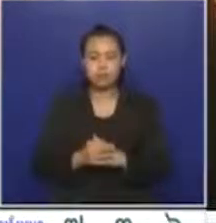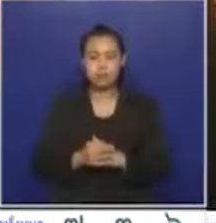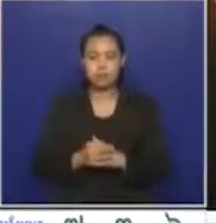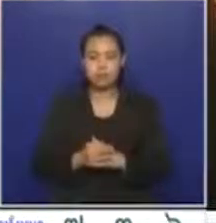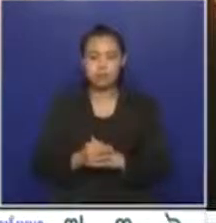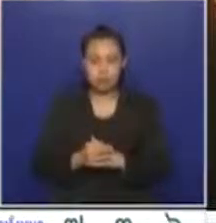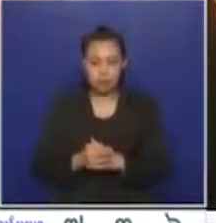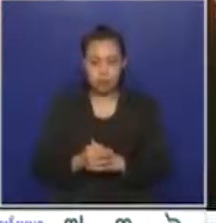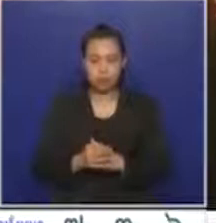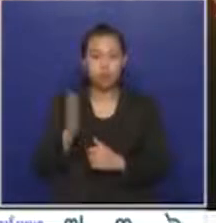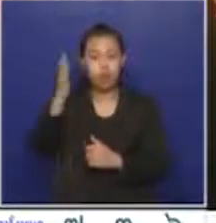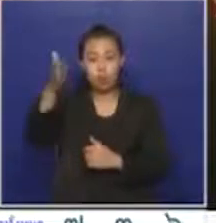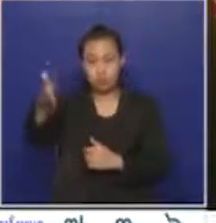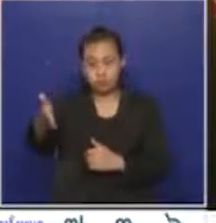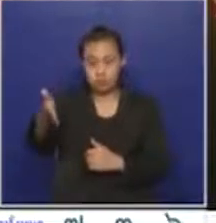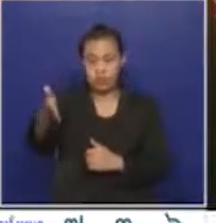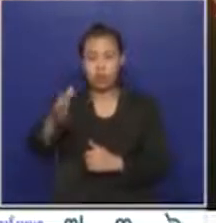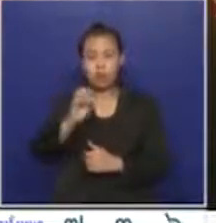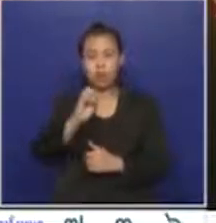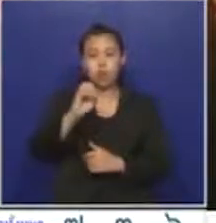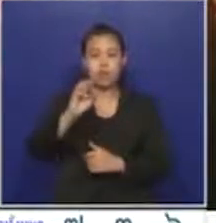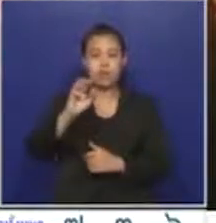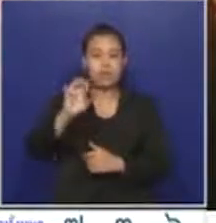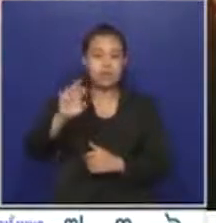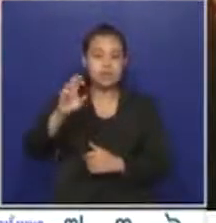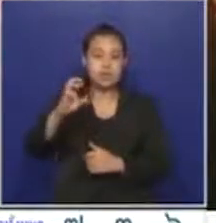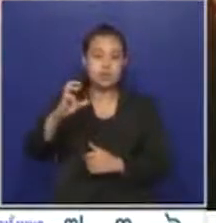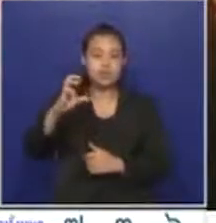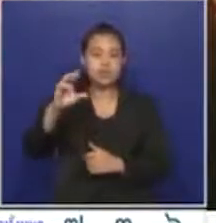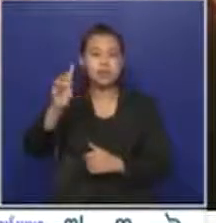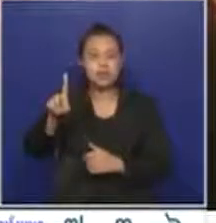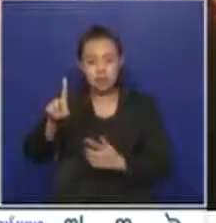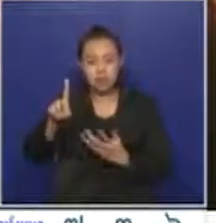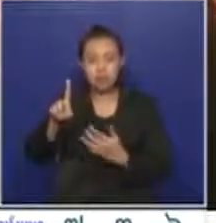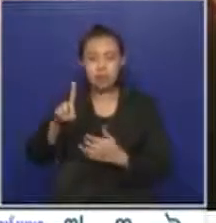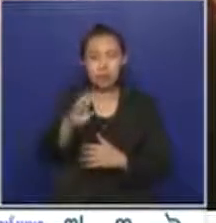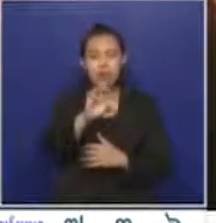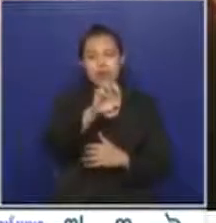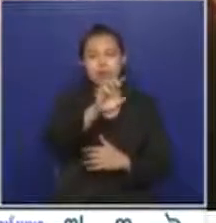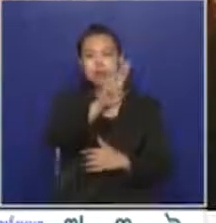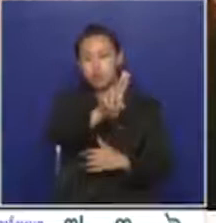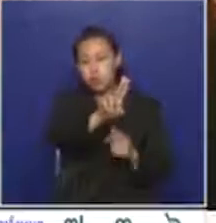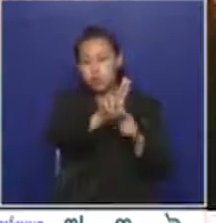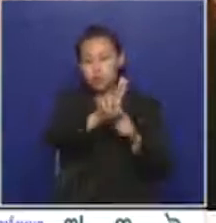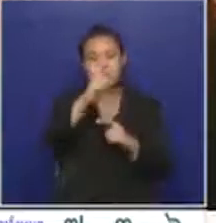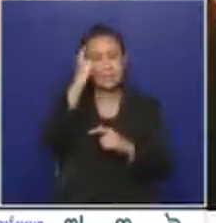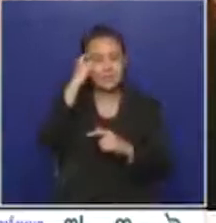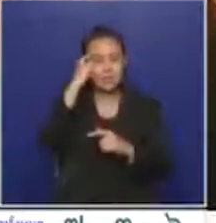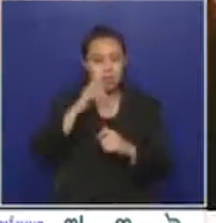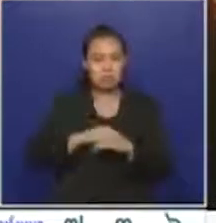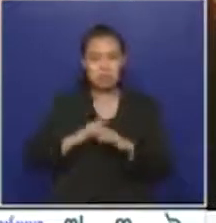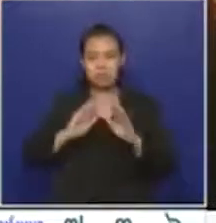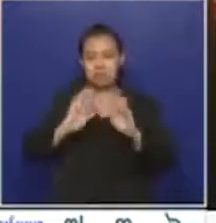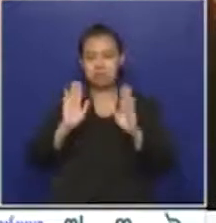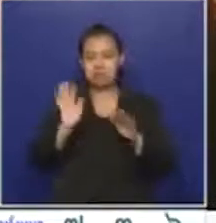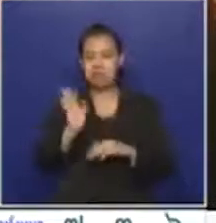เกินว่าหลังจากวันนี้ไปไม่ว่าจะเป็น OECD หรือ EU เองก็คงจะมีความพยายามที่จะให้เรายกเลิกการสงวนสิทธิ์นี้แ